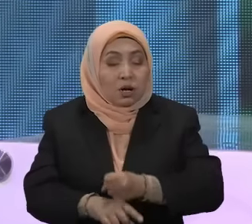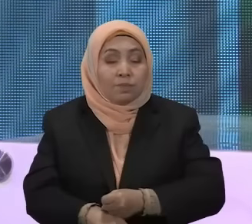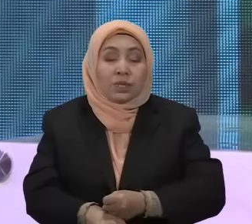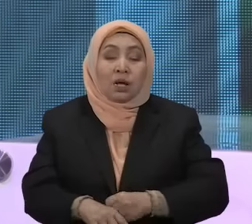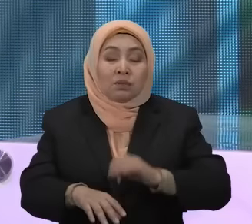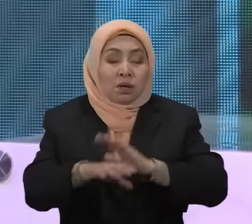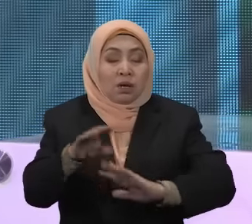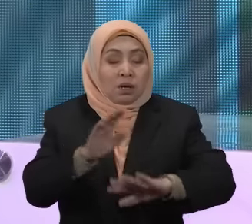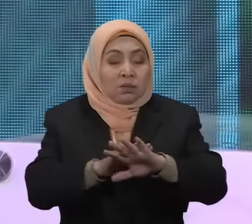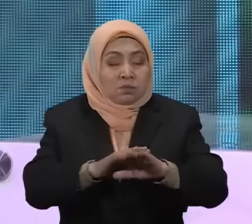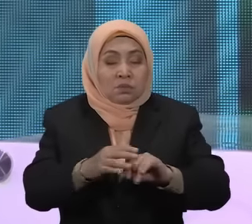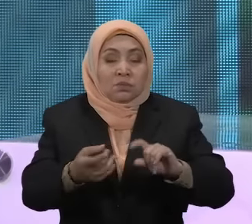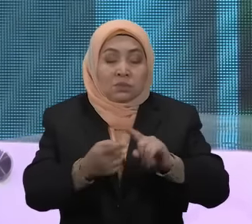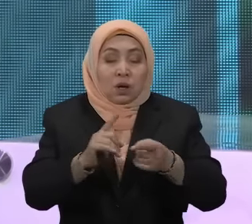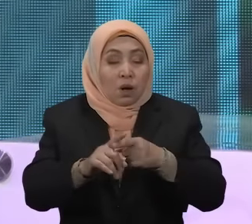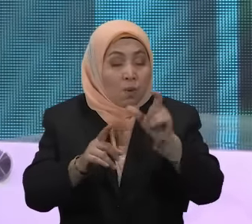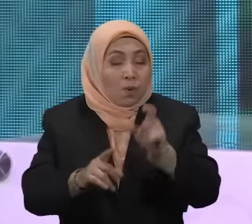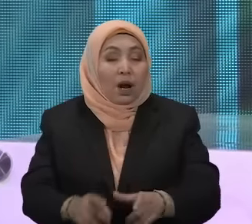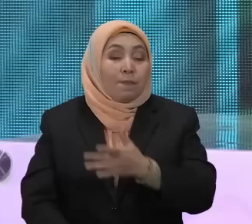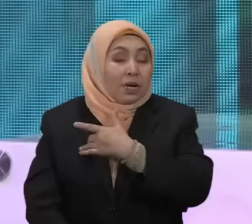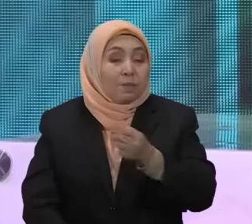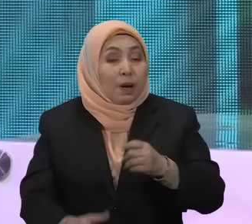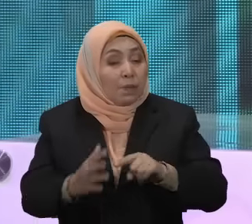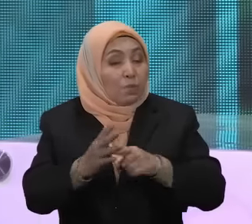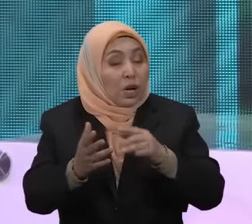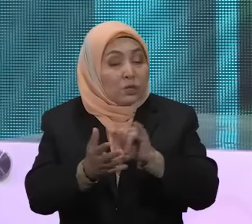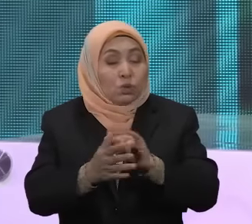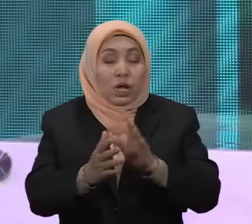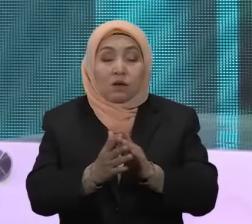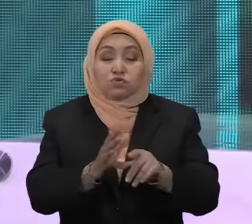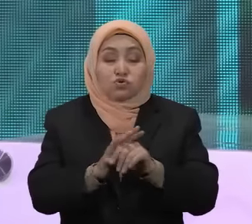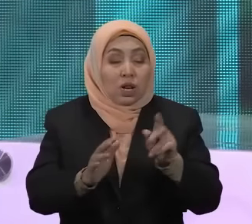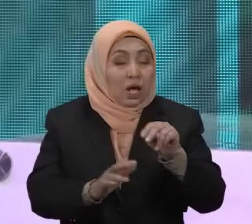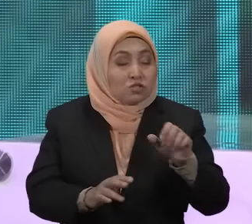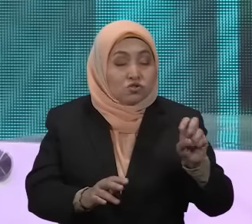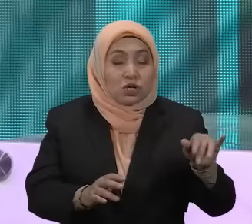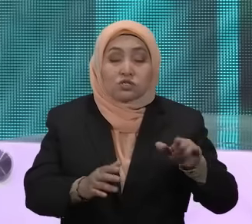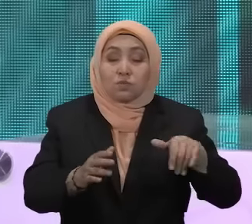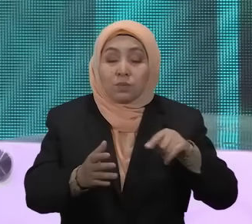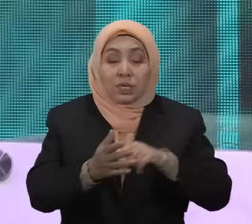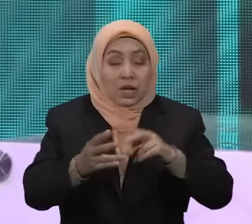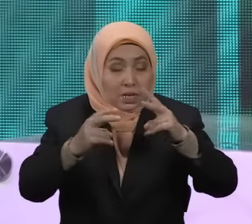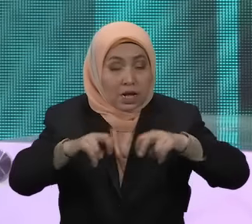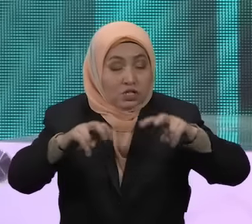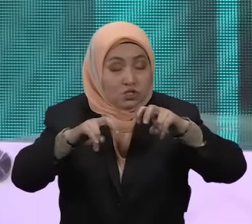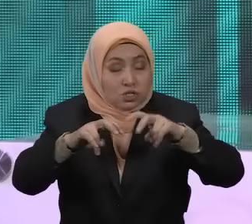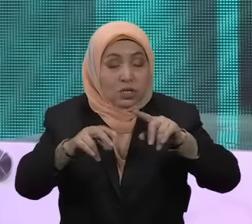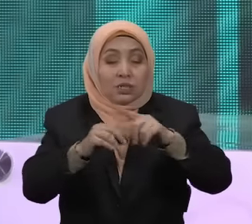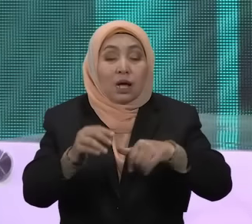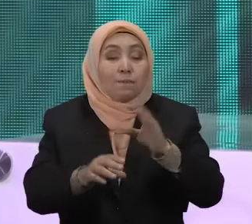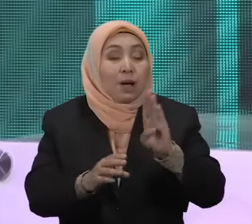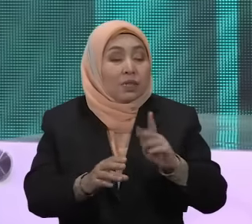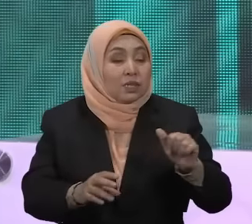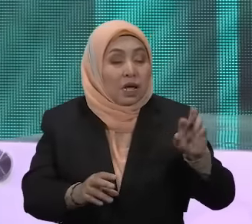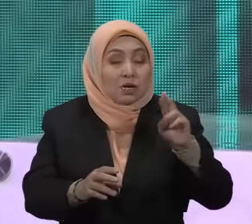di tangan para sahabat di kalangan orang beriman. Dan permulaannya itu dalam surah Al-Anfal yang kita belajar sebelum ini, analisis tentang Badar. Badar